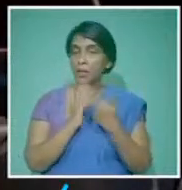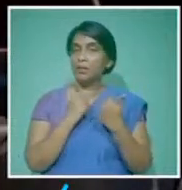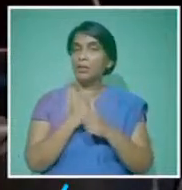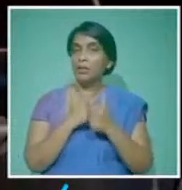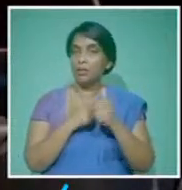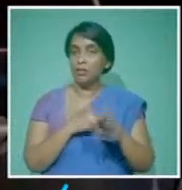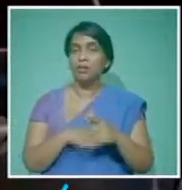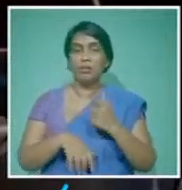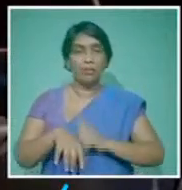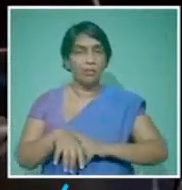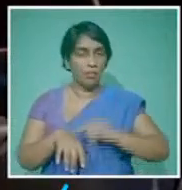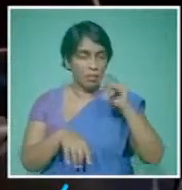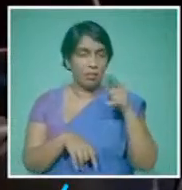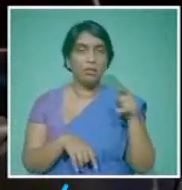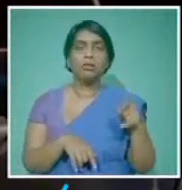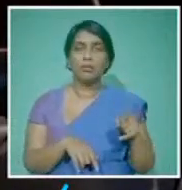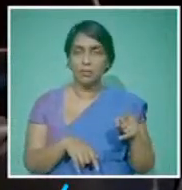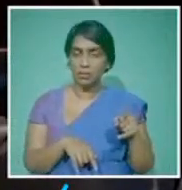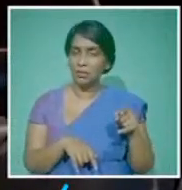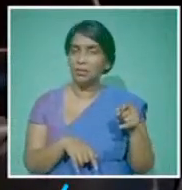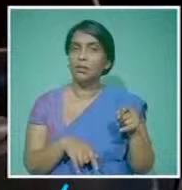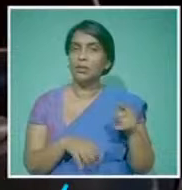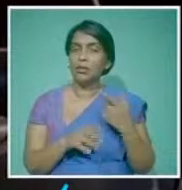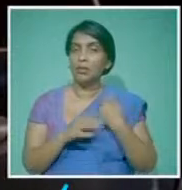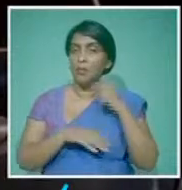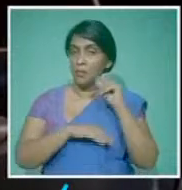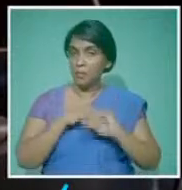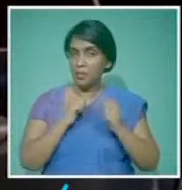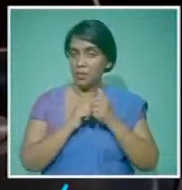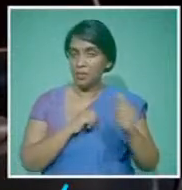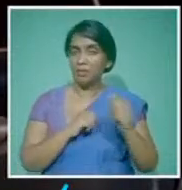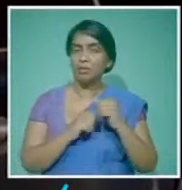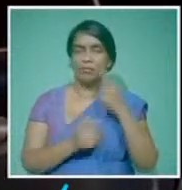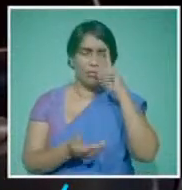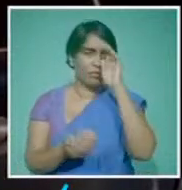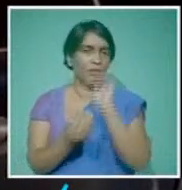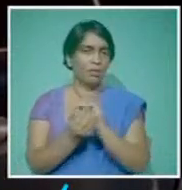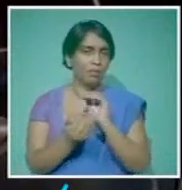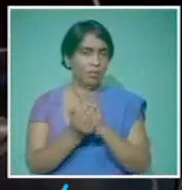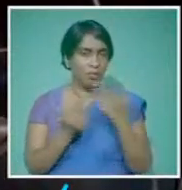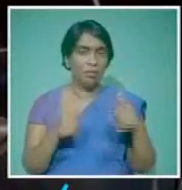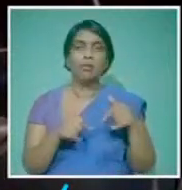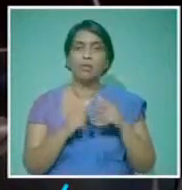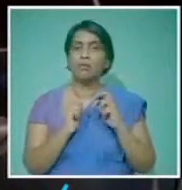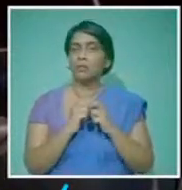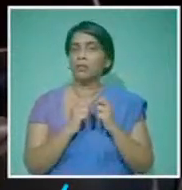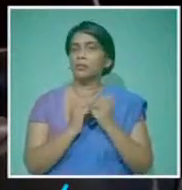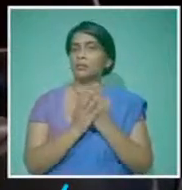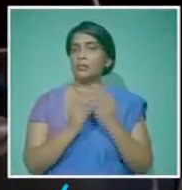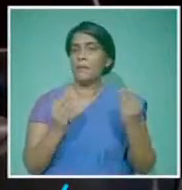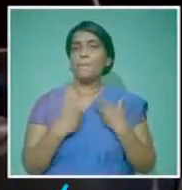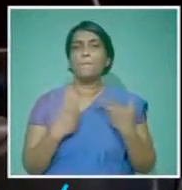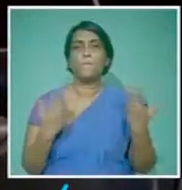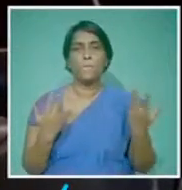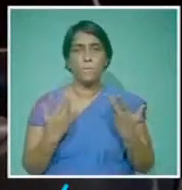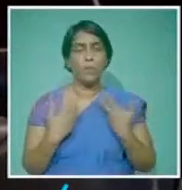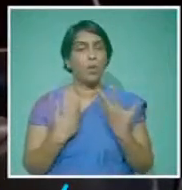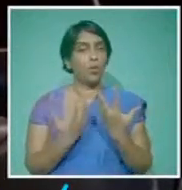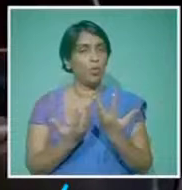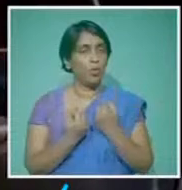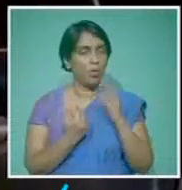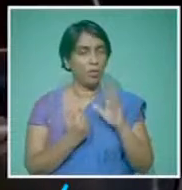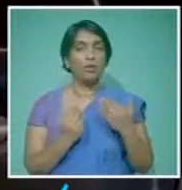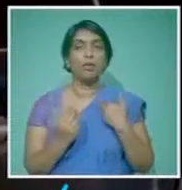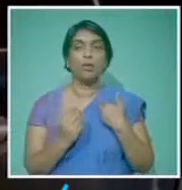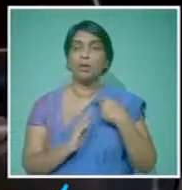निर्माण मे अवधान मे निर्माण वेलातीन मेन अनारक्षित भावेट अपिट विसंधुम होया न बे अपिट अवश्य वेन्ने